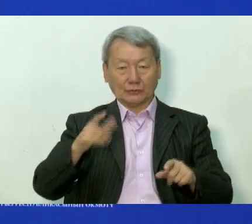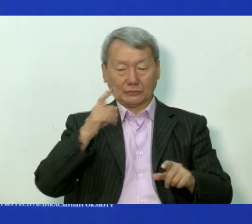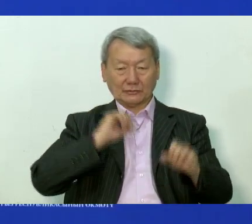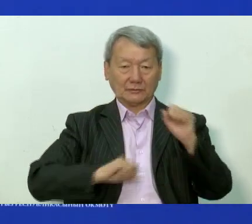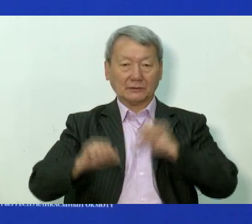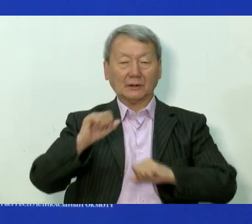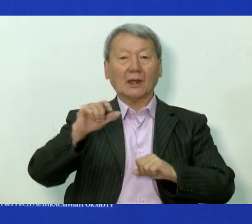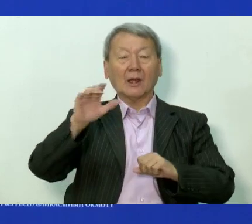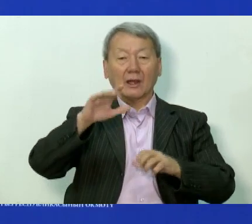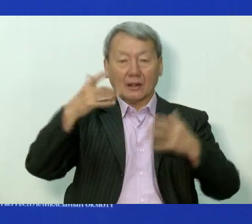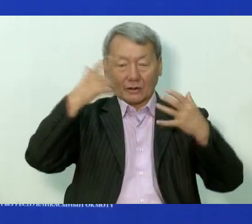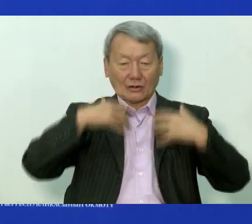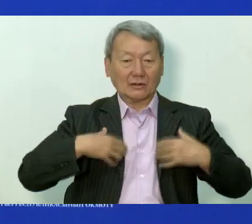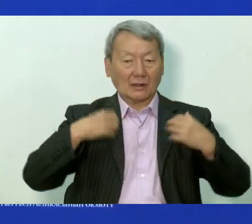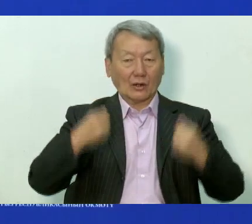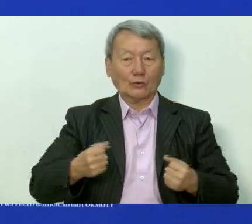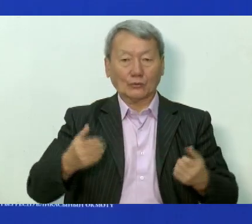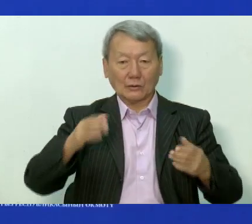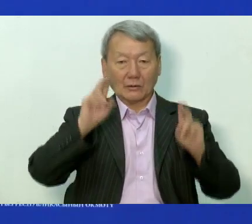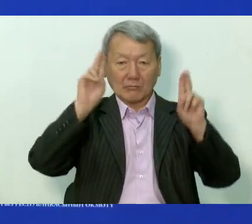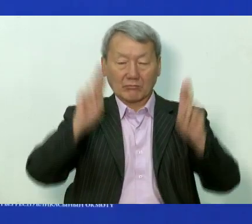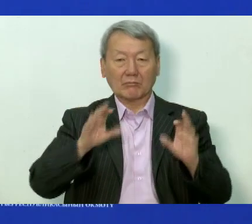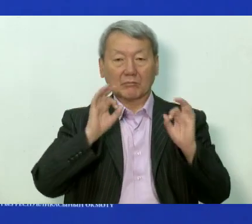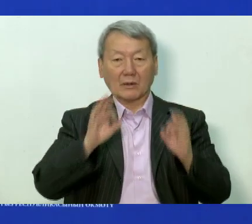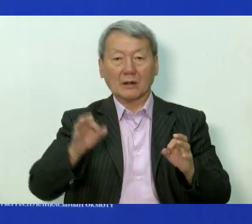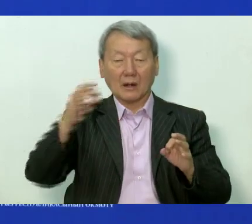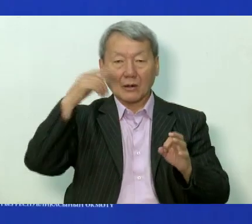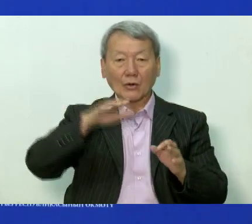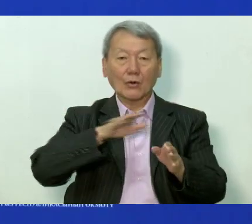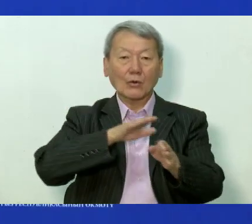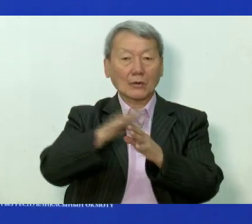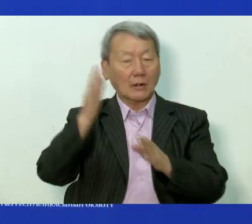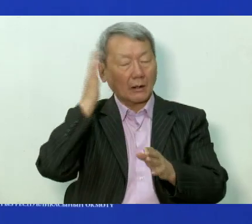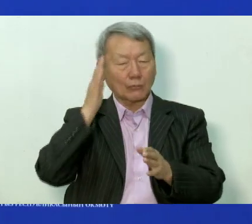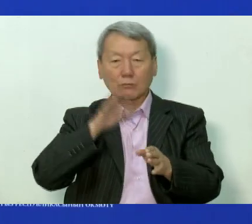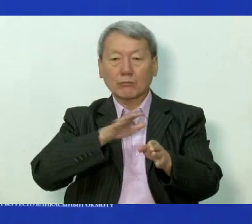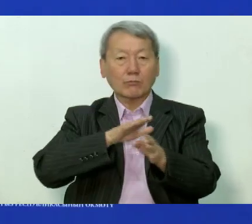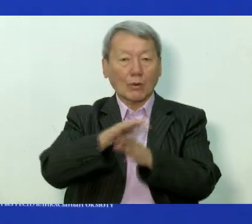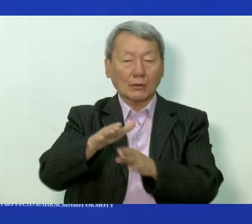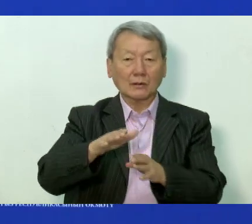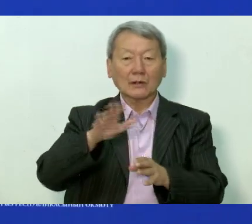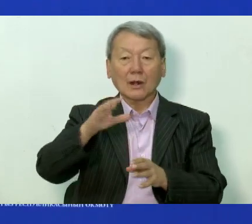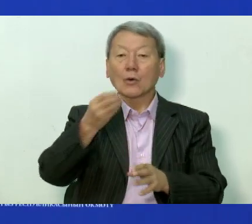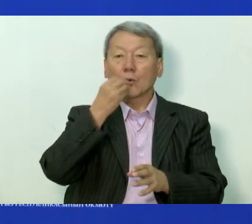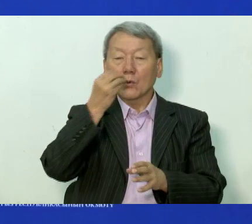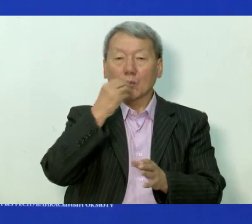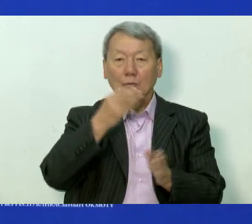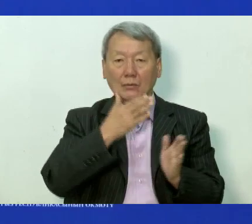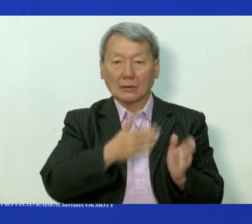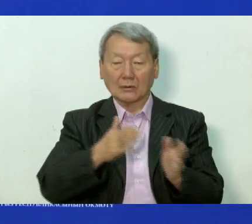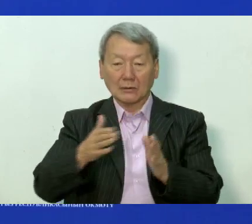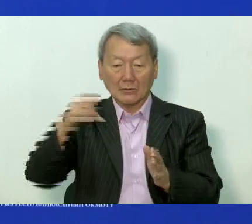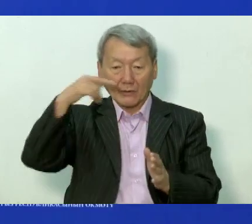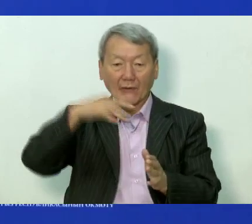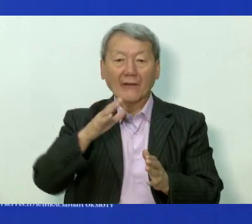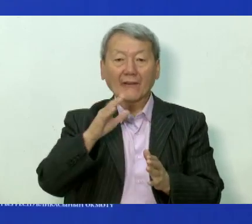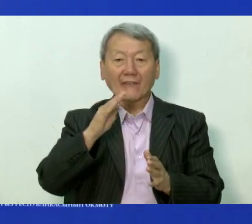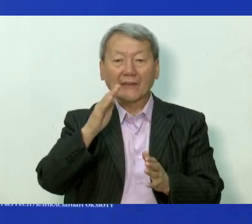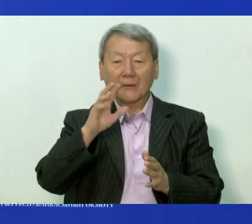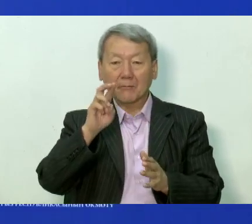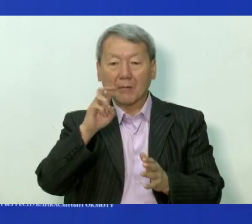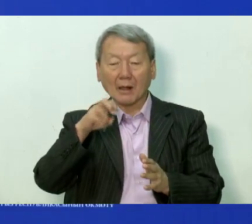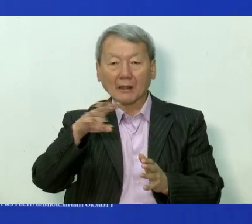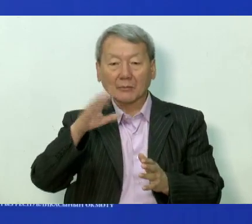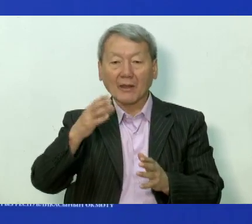соблюдайте здоровый режим, включая полноценный сон, потребление пищевых продуктов, богатых белками,